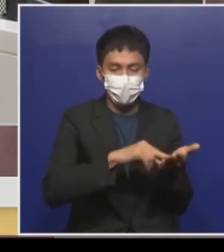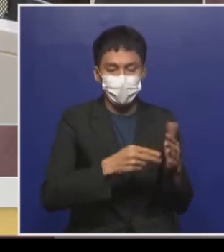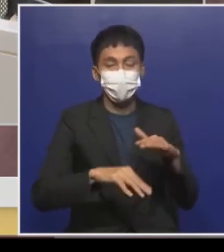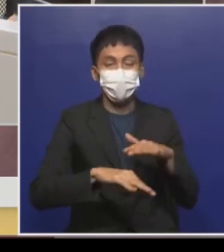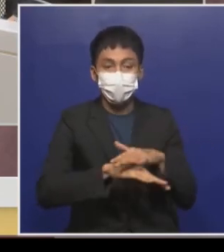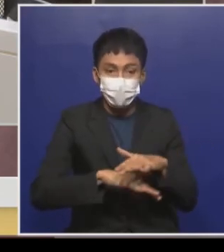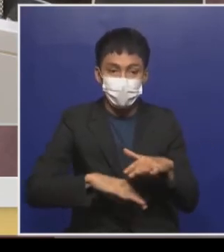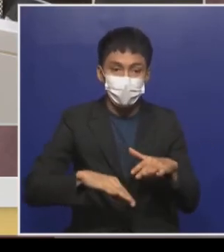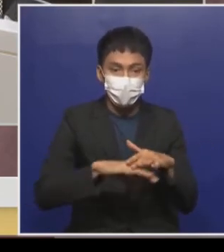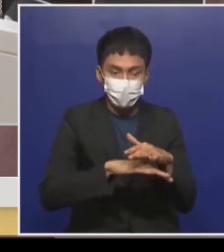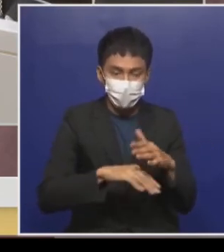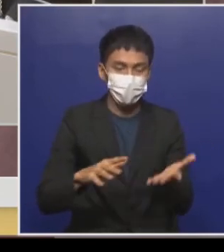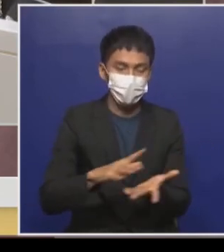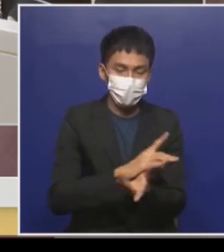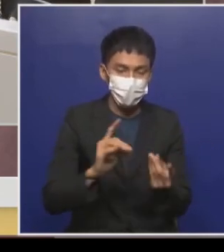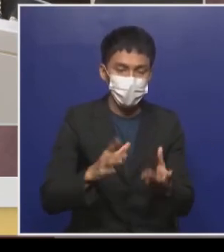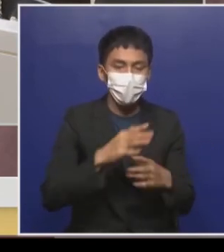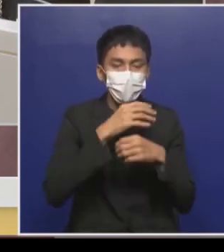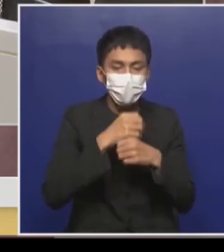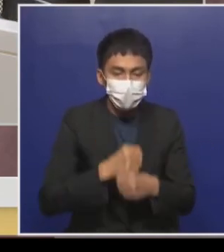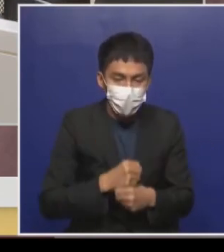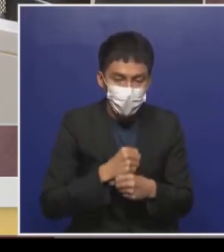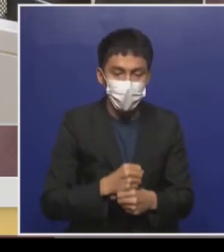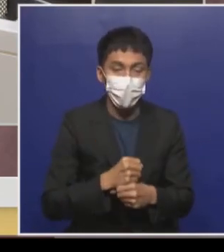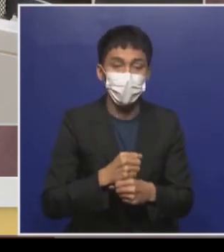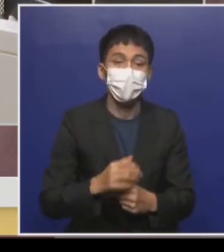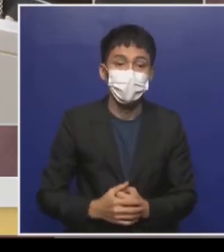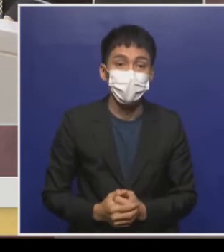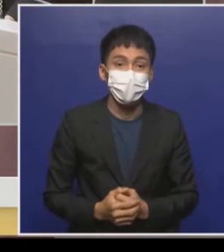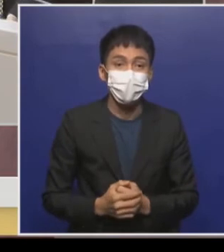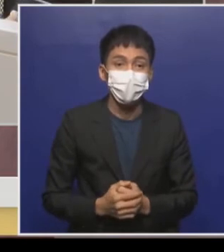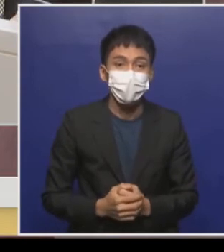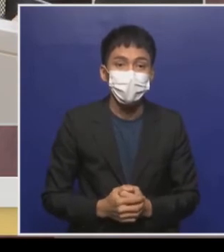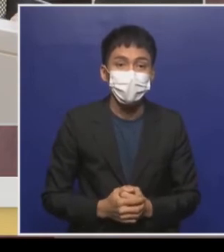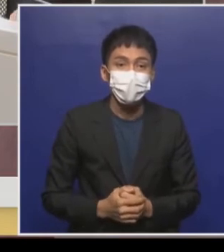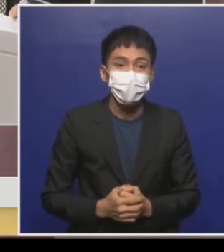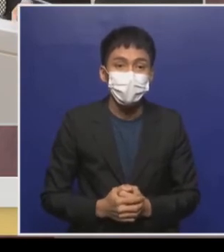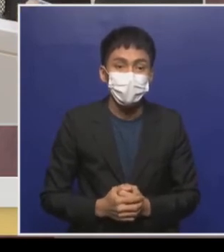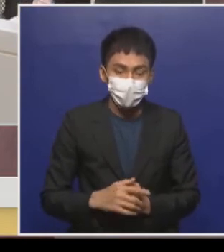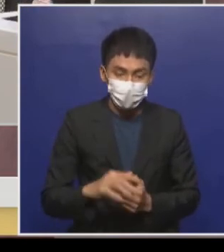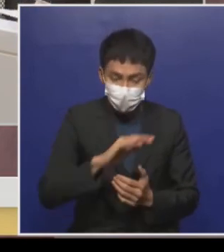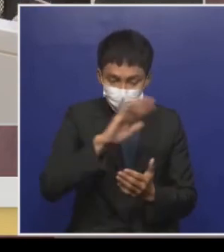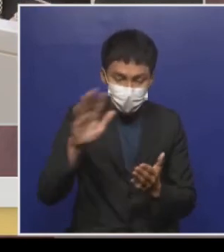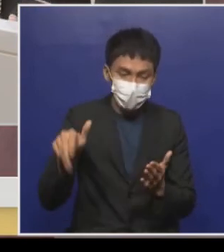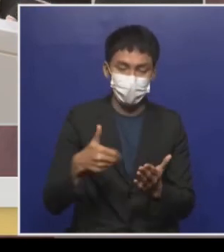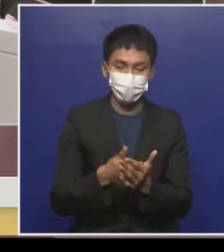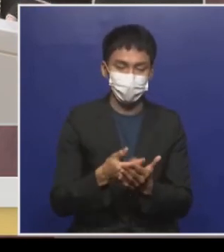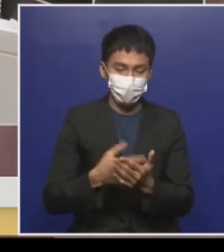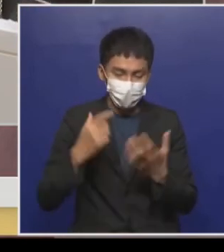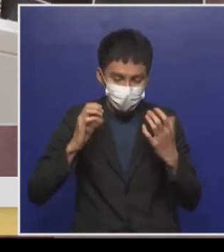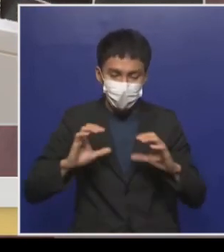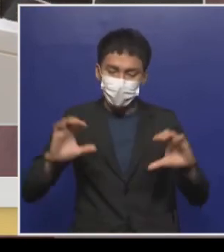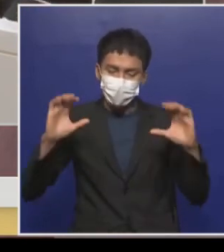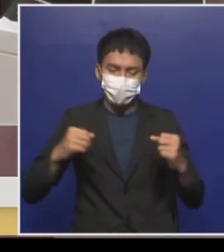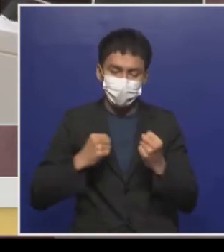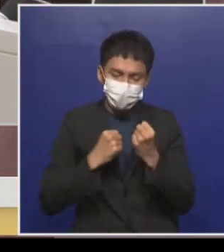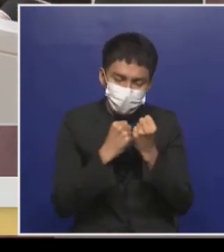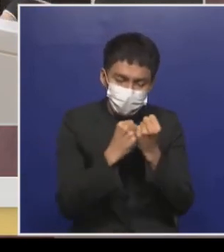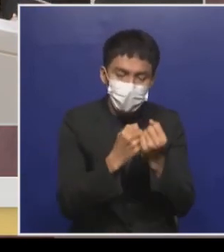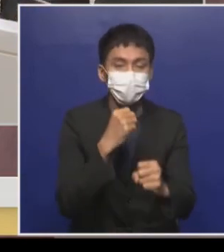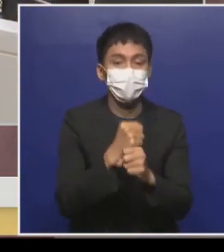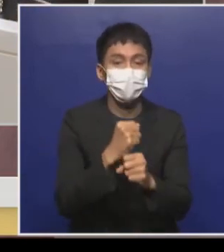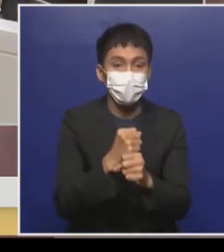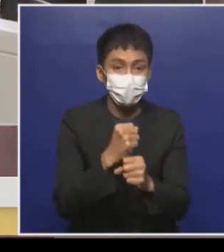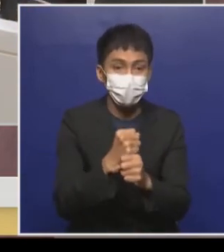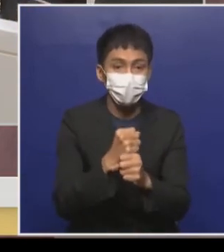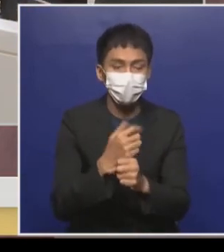ี่ขบเคอนสัคมผู้สงไคนไยอายุยืนอย่าจะกราเรยนวาทงหมดนั้นรัฐบาไดพยายามทำแล้วก